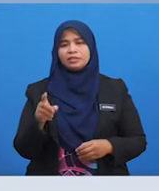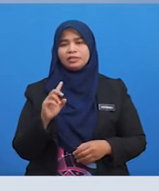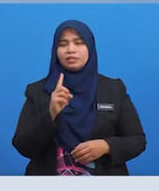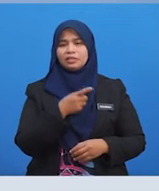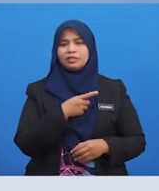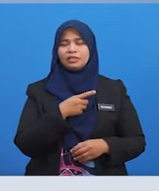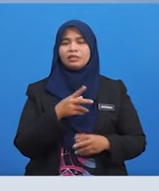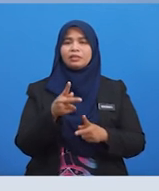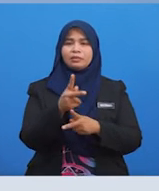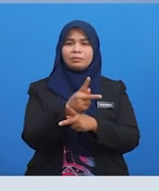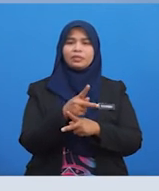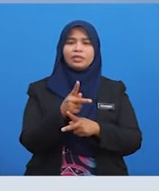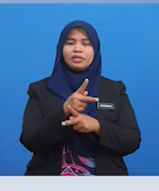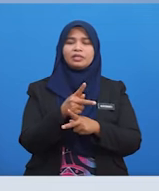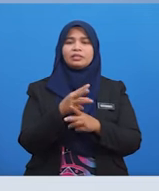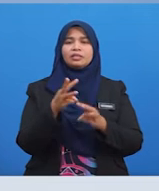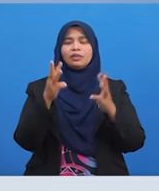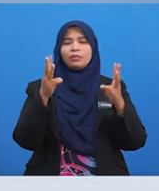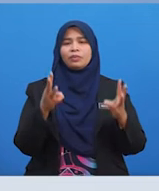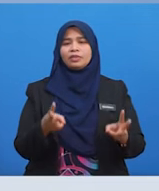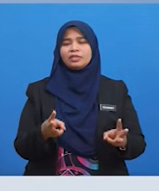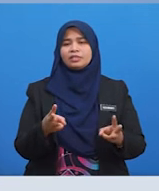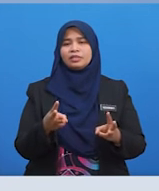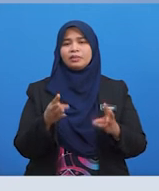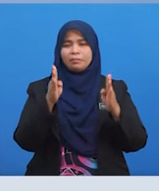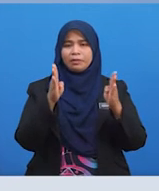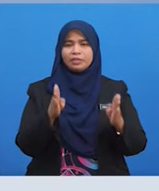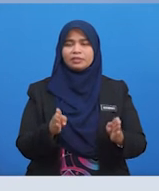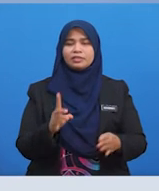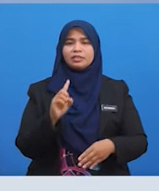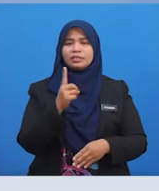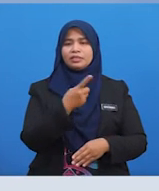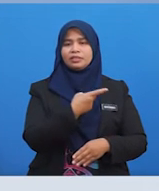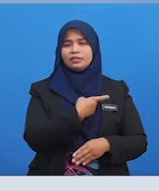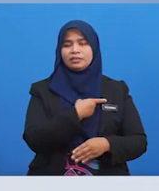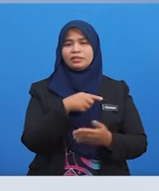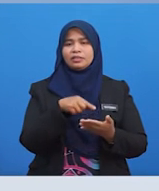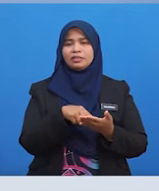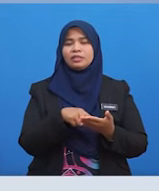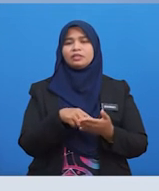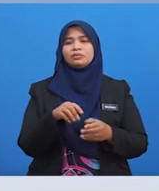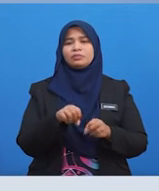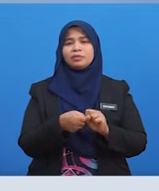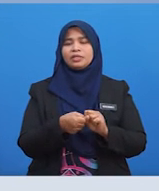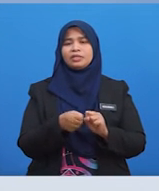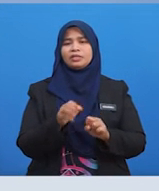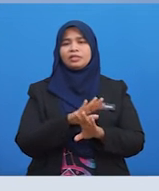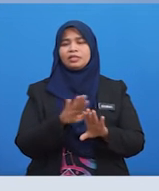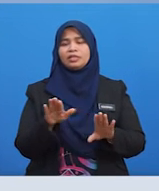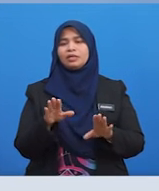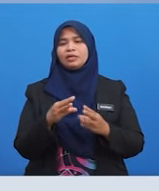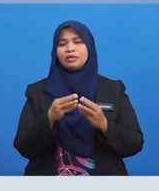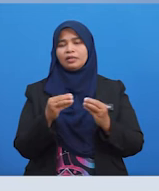kita memelihara warisan bangsa kita ini agar